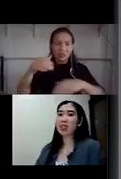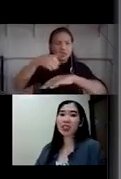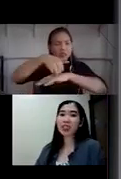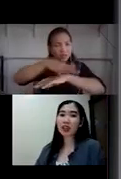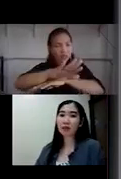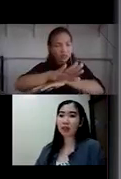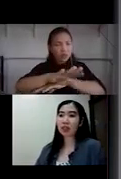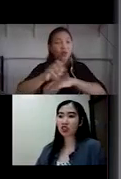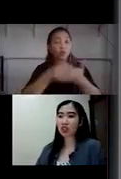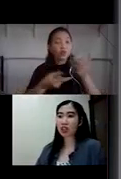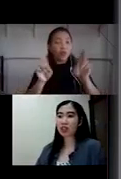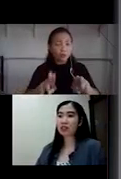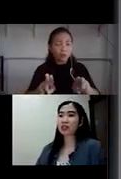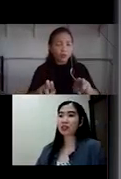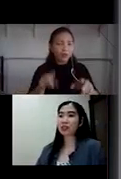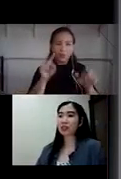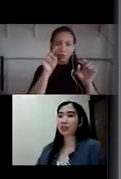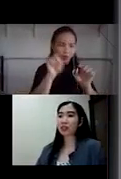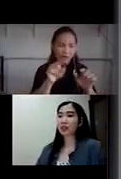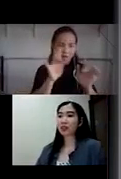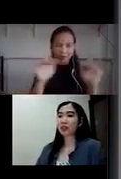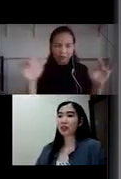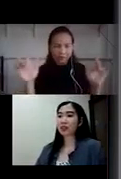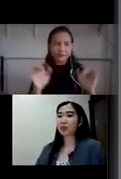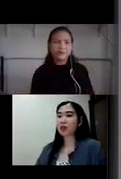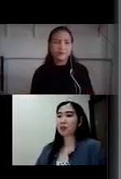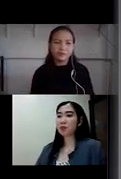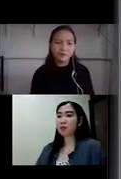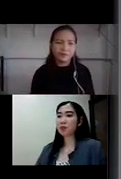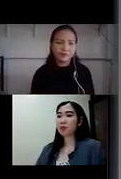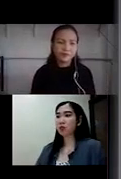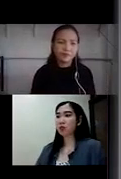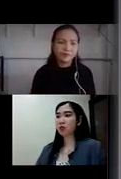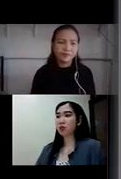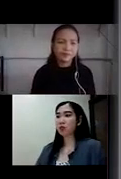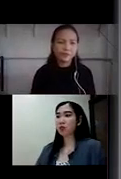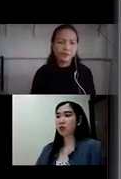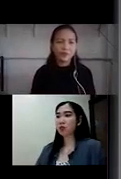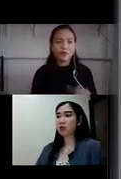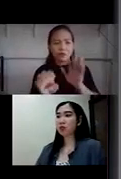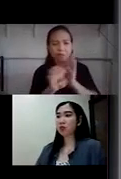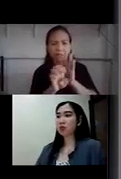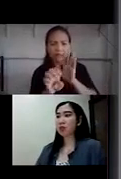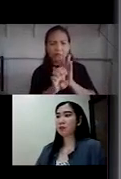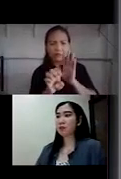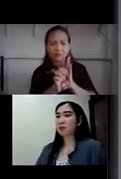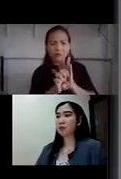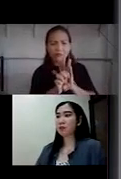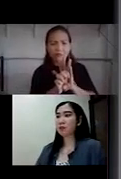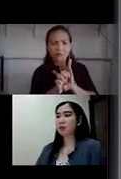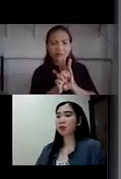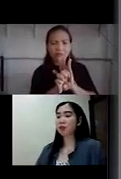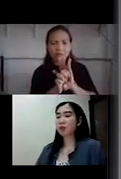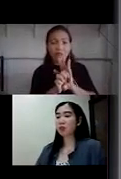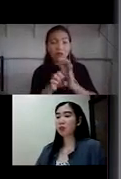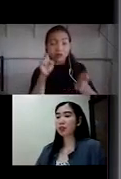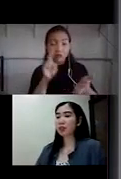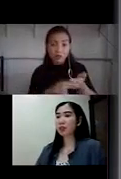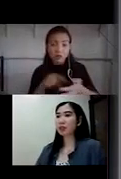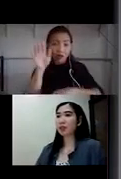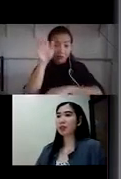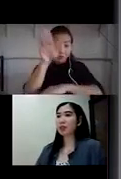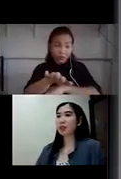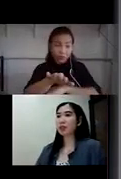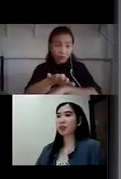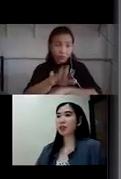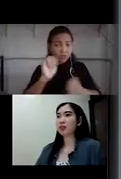mangyayari? Magiging draft lang siya. Ayan. Tapos, kunyari, gusto nyong this afternoon na 1 o'clock na